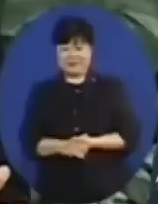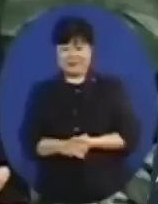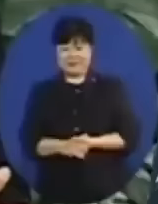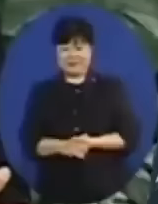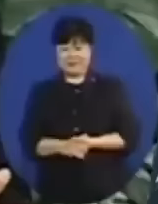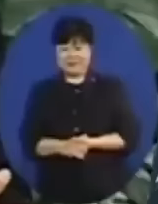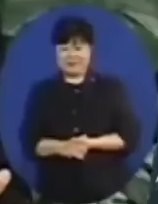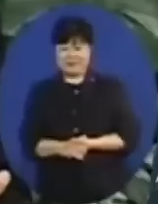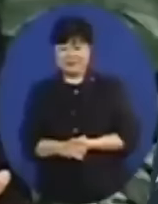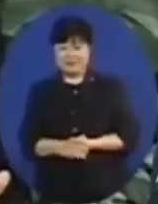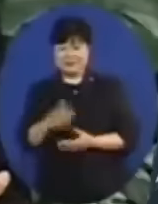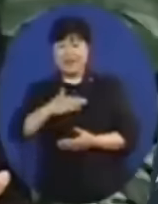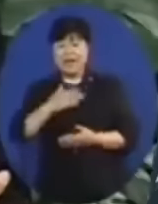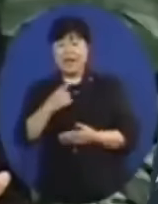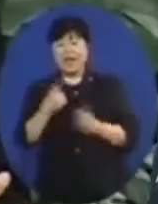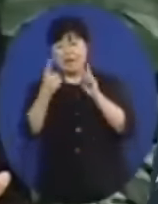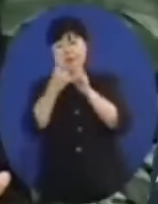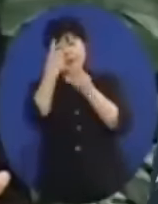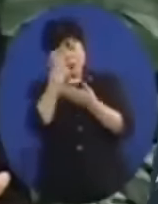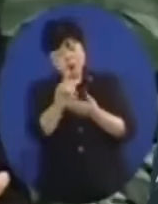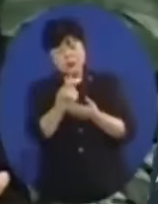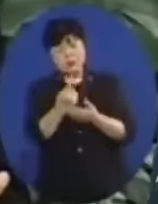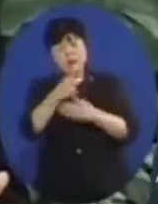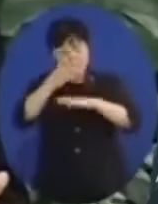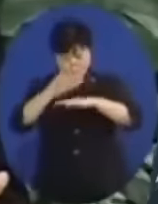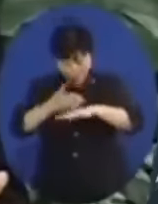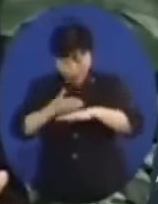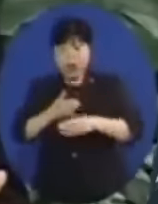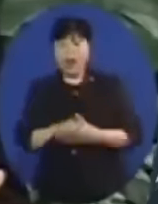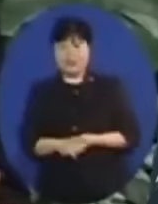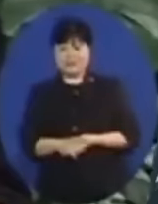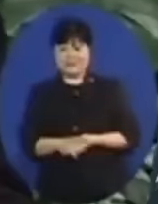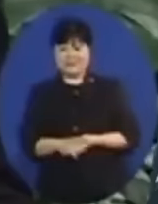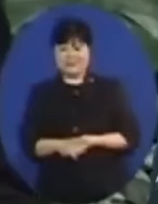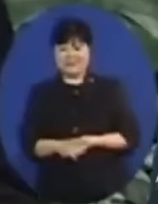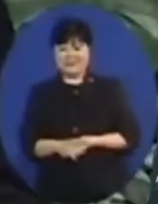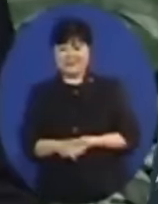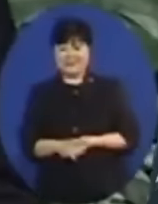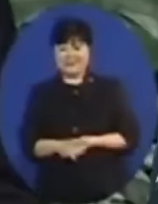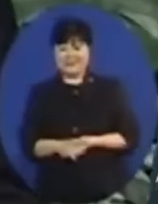이 김구를 만나러 왔으니 얼마나 고마운 일입니까?